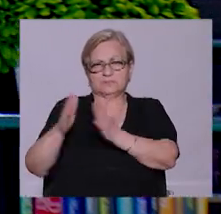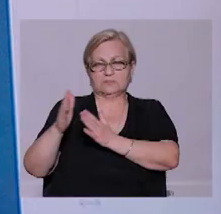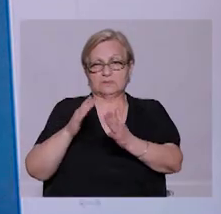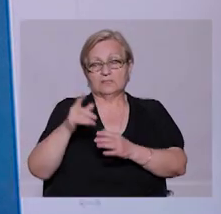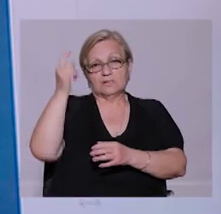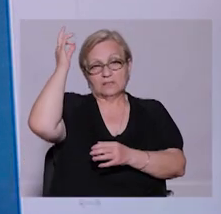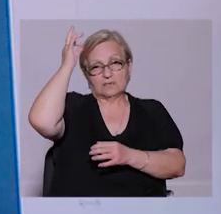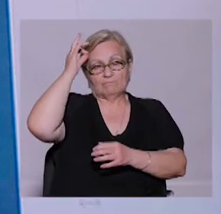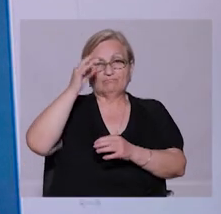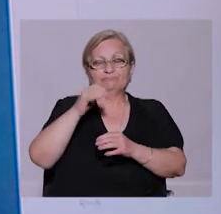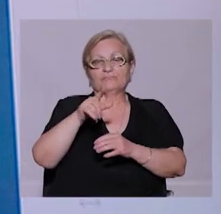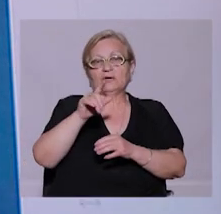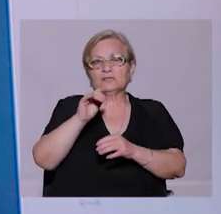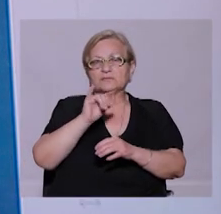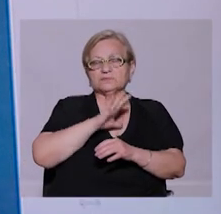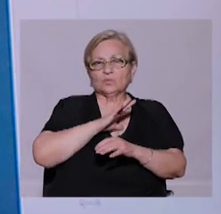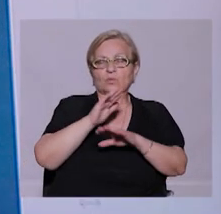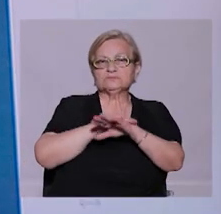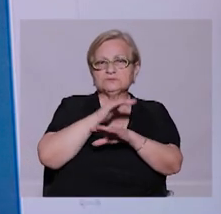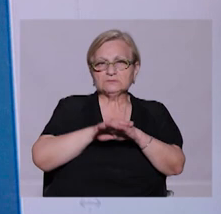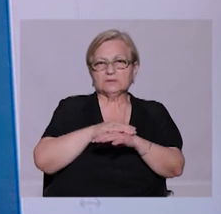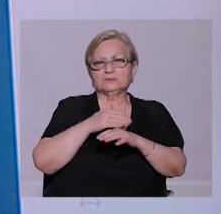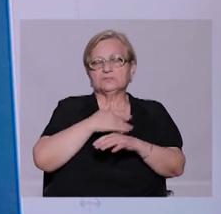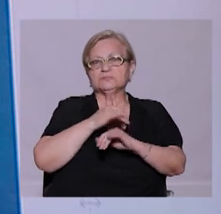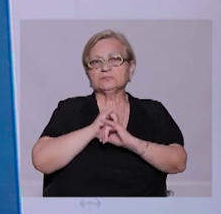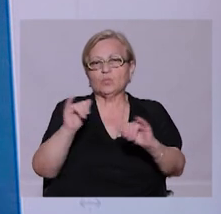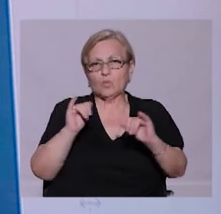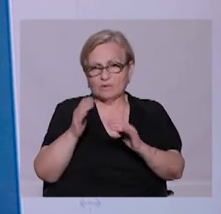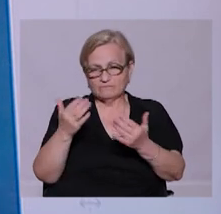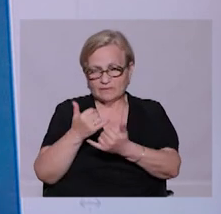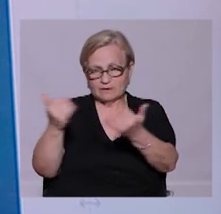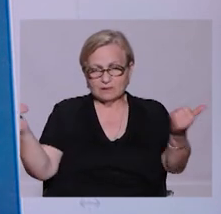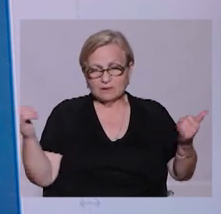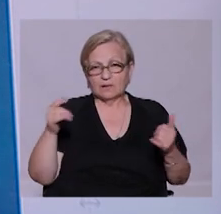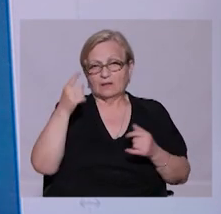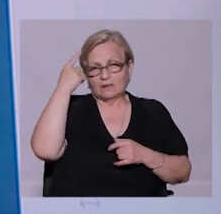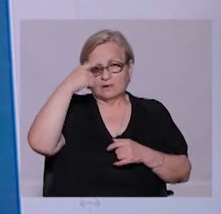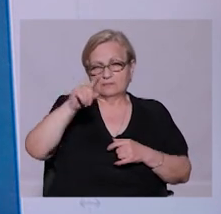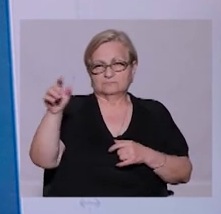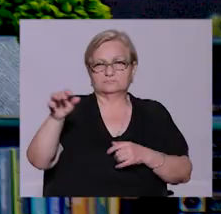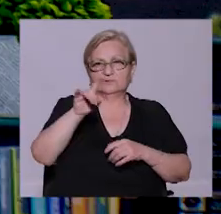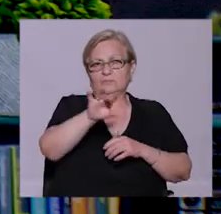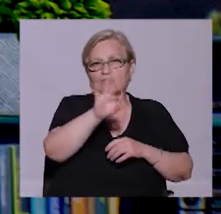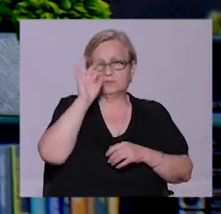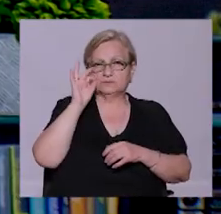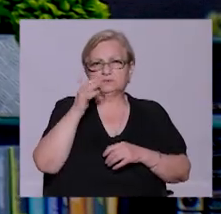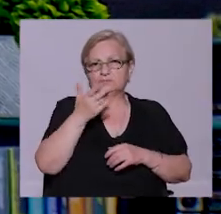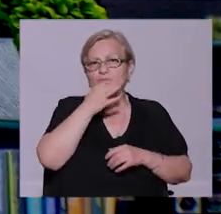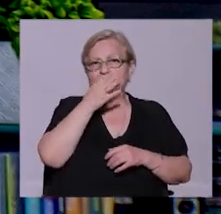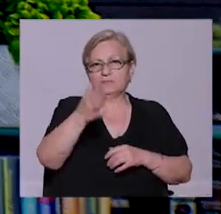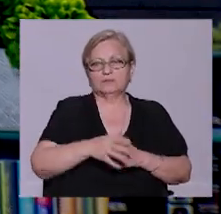ანდაზები სიკეთესა და სიუხვეზე, გამოიყენეთ რომელიმე მათგანი თქვენ მიერ შექმნილ იგავ არაკში.